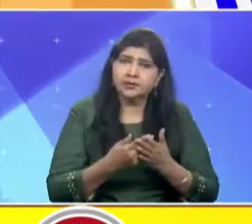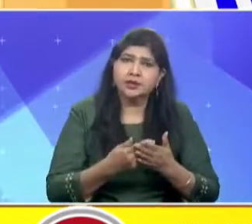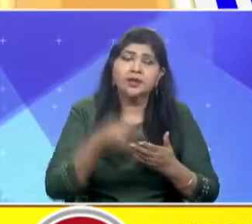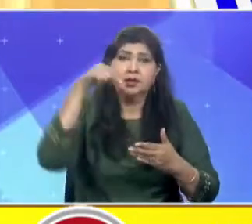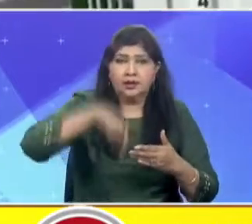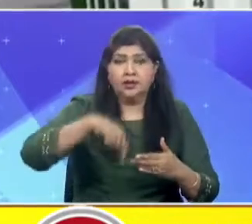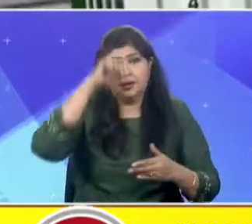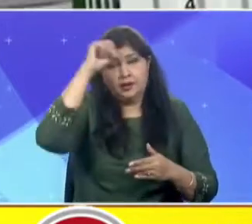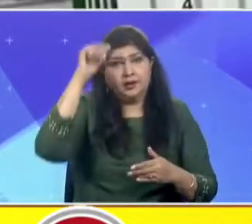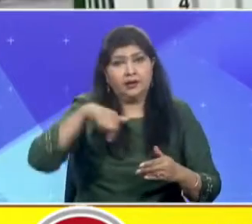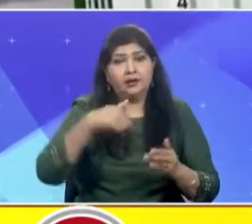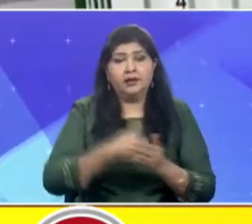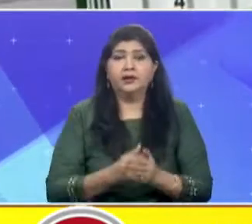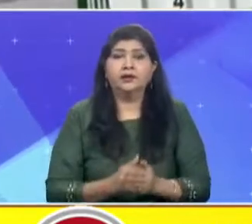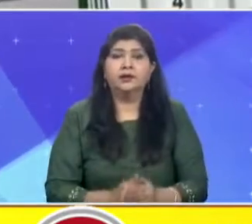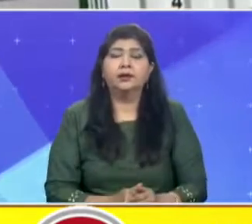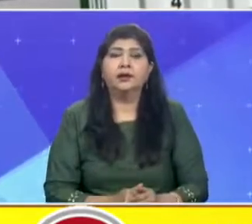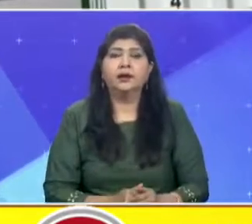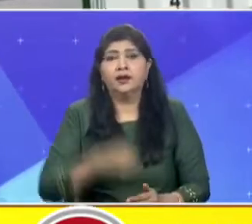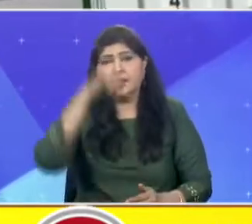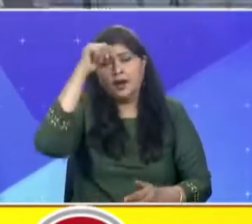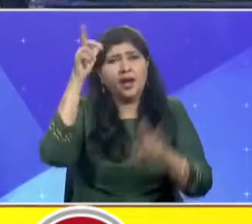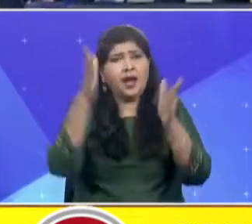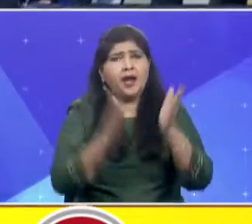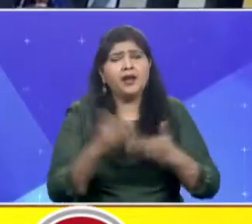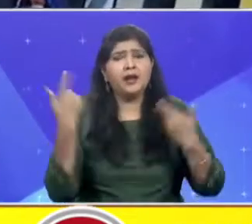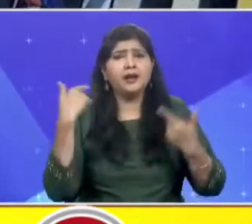कि भारत ने पिछले सप्ताह